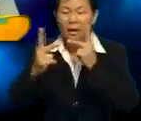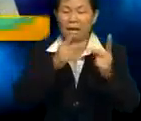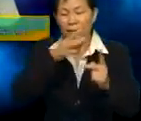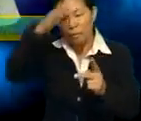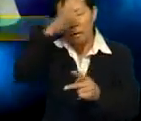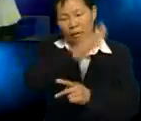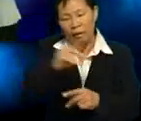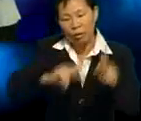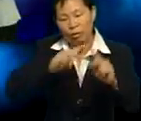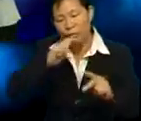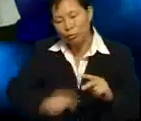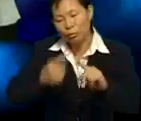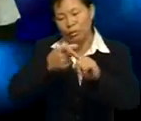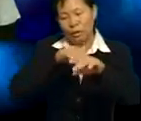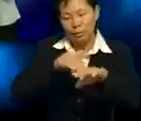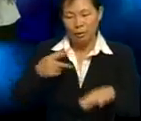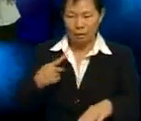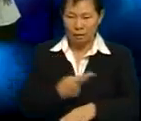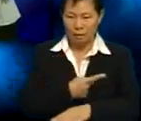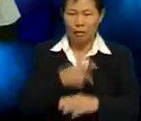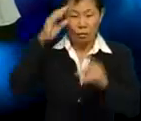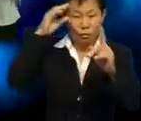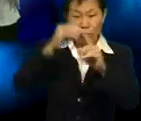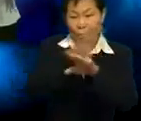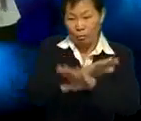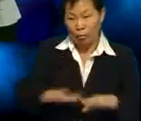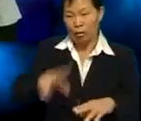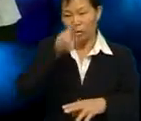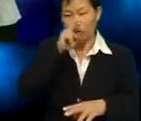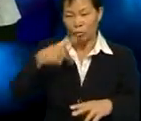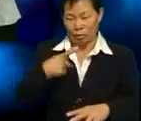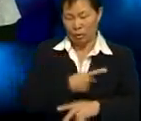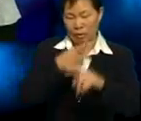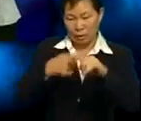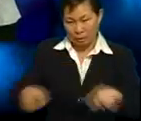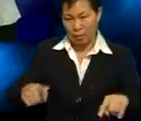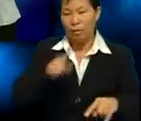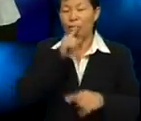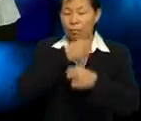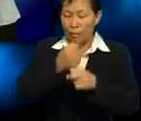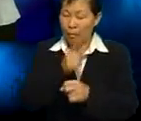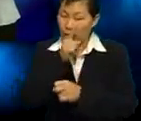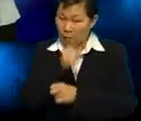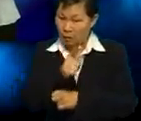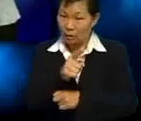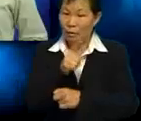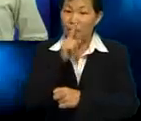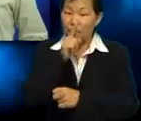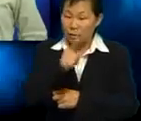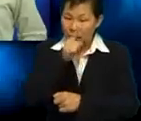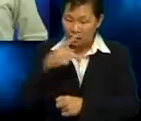serta orang yang lebih tua daripada kita. Tujuannya bukanlah untuk mengongkong kita, tetapi untuk memastikan kita sentiasa